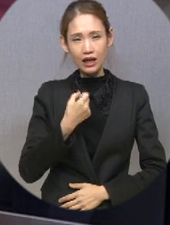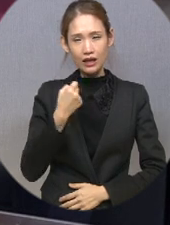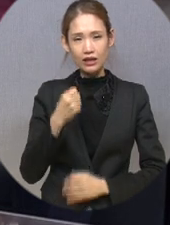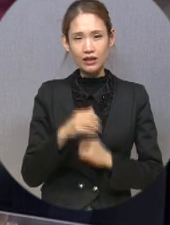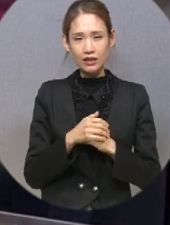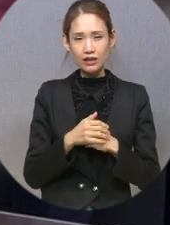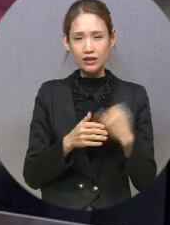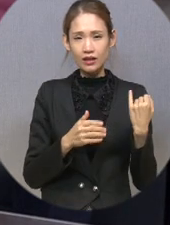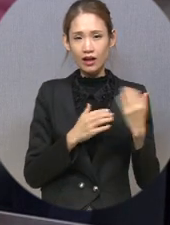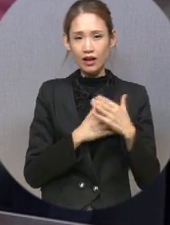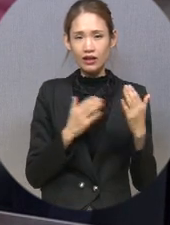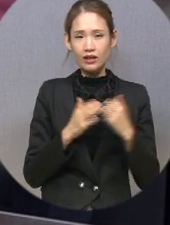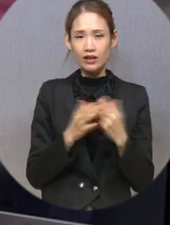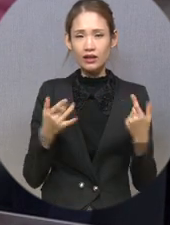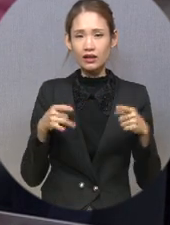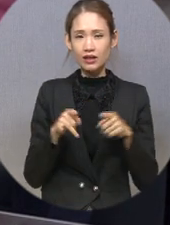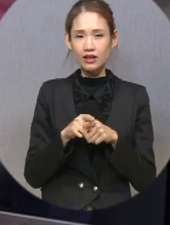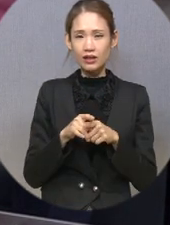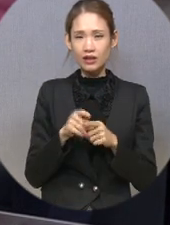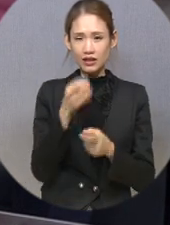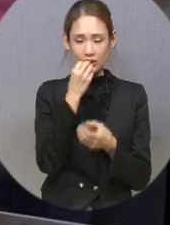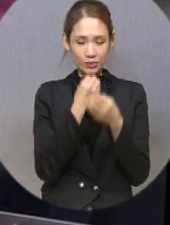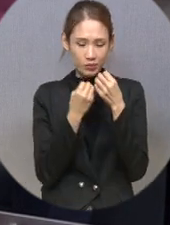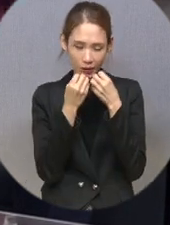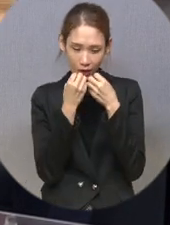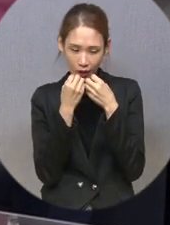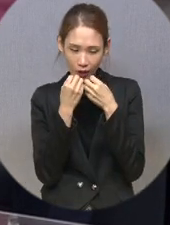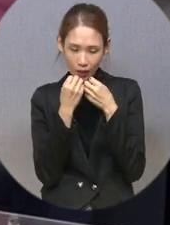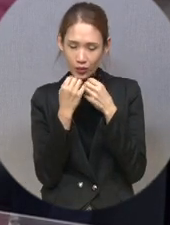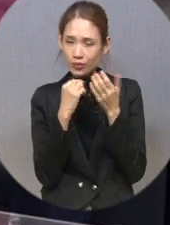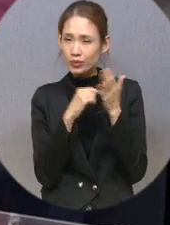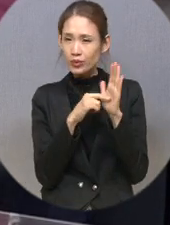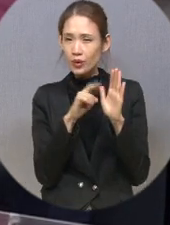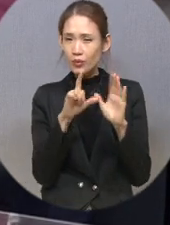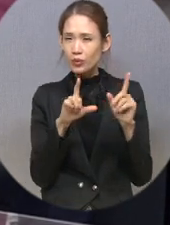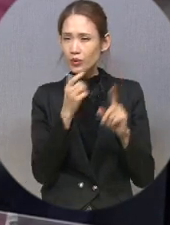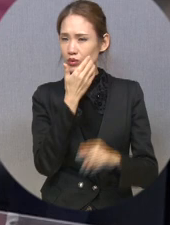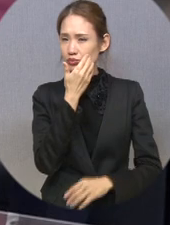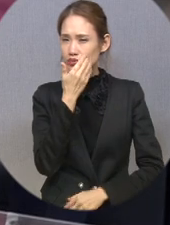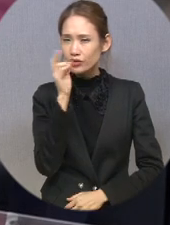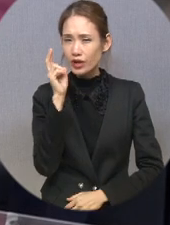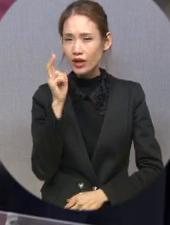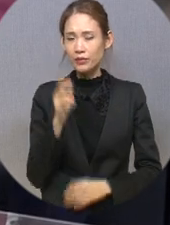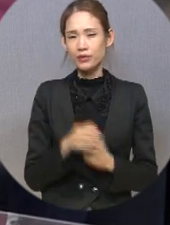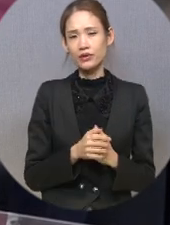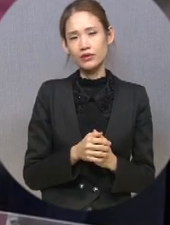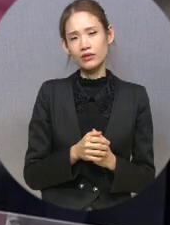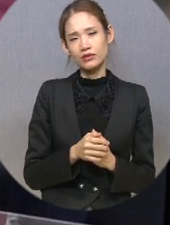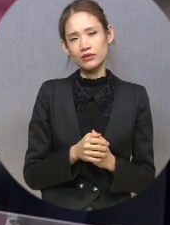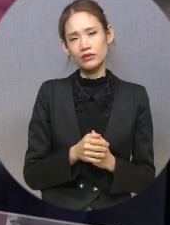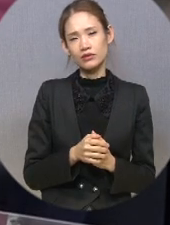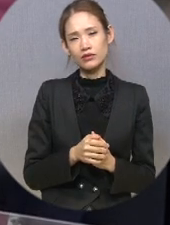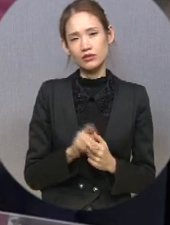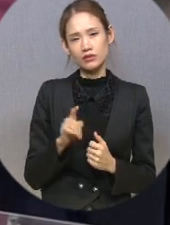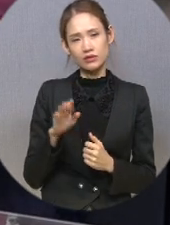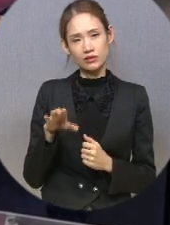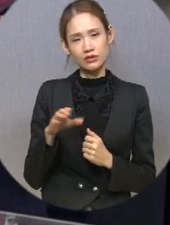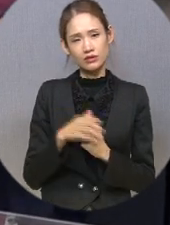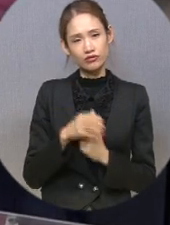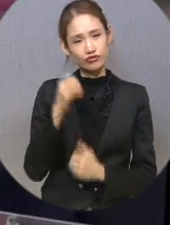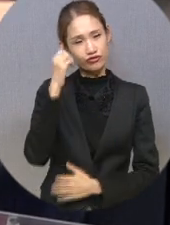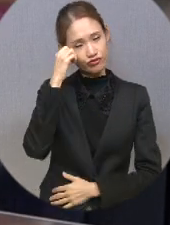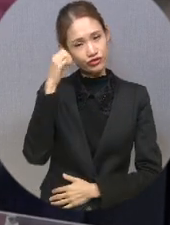여학생과 혼성반에서 그걸 이렇게 쉽게 먹기가 쉽지 않았을 거 아니겠습니까? 그 당시에 뭐 지금도 있습니다만